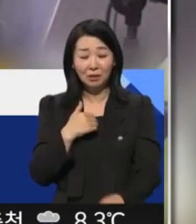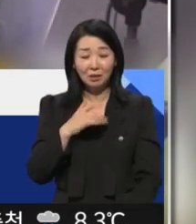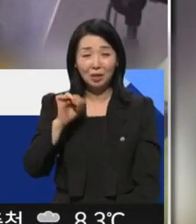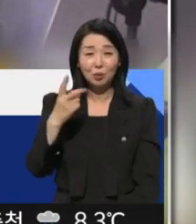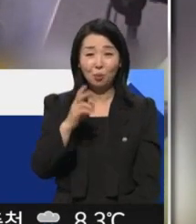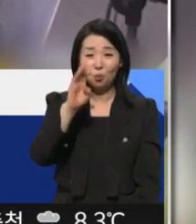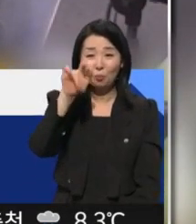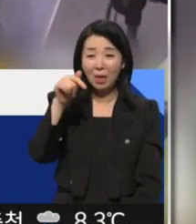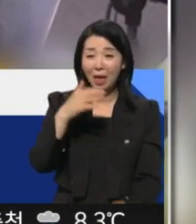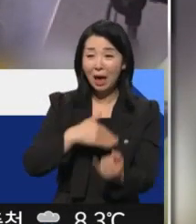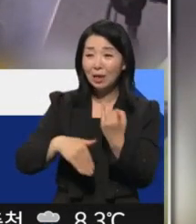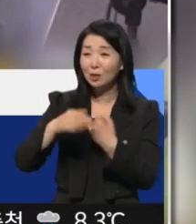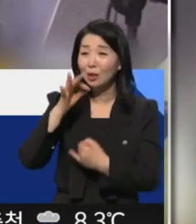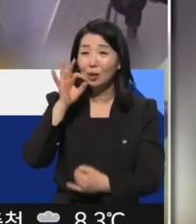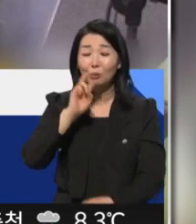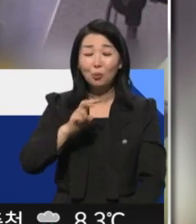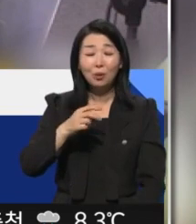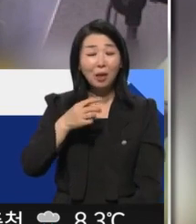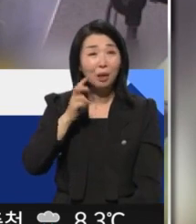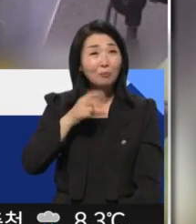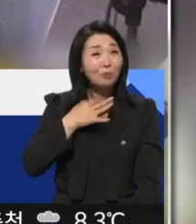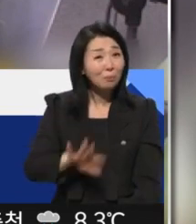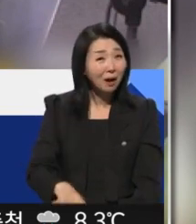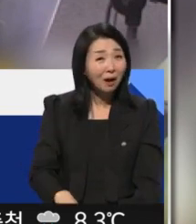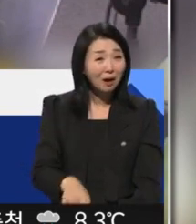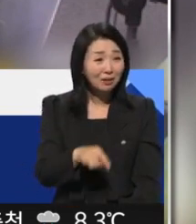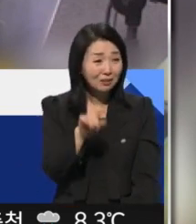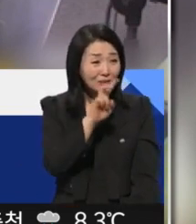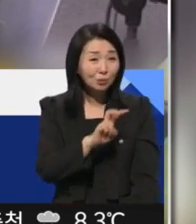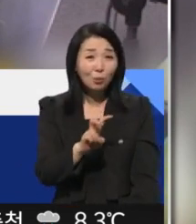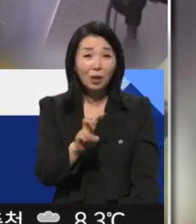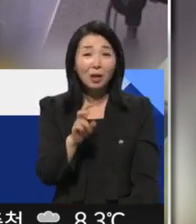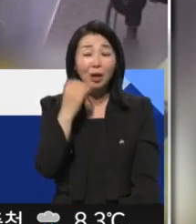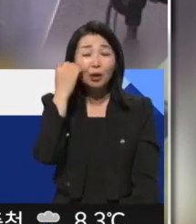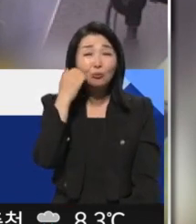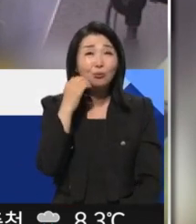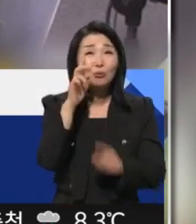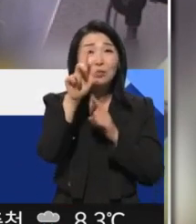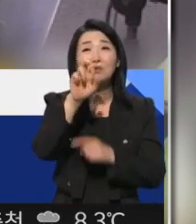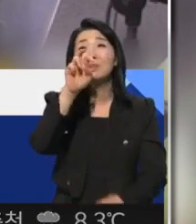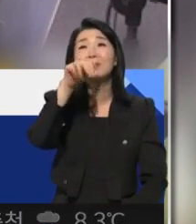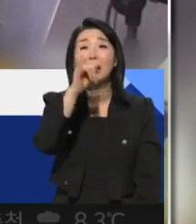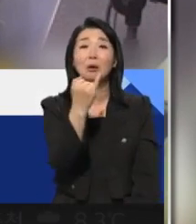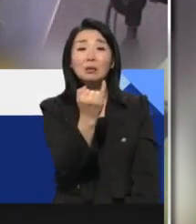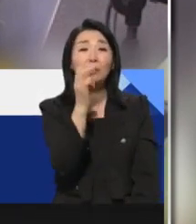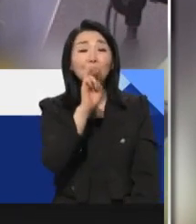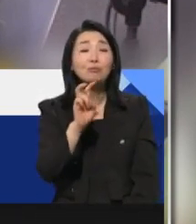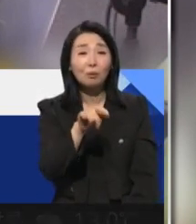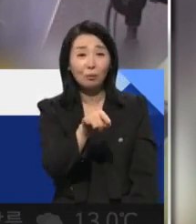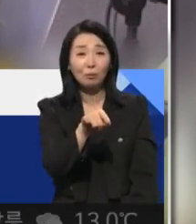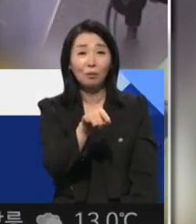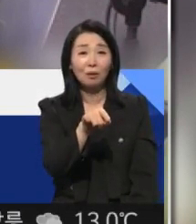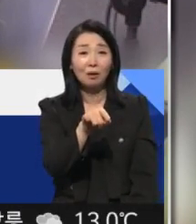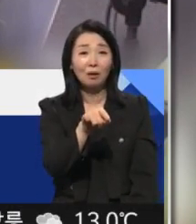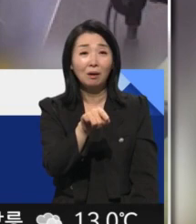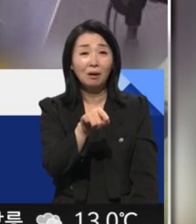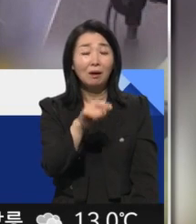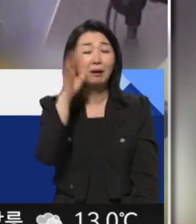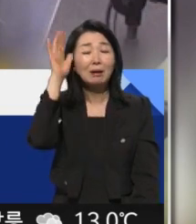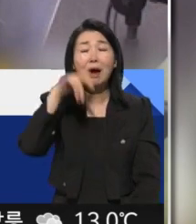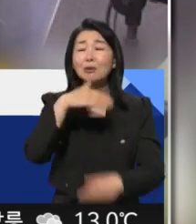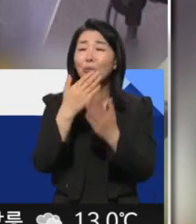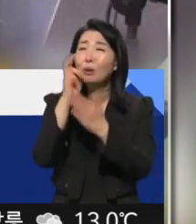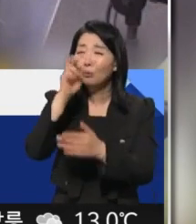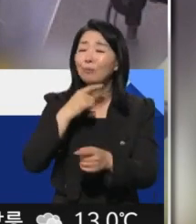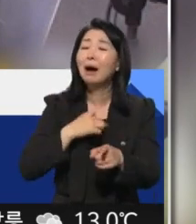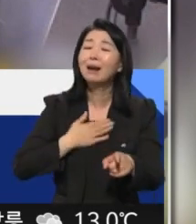한 번도 안 불러봤다 했는데 사실 동백아가 씨 이미자 선생 노래는요. 동백아가 씨는 돌아다니는 강아지도